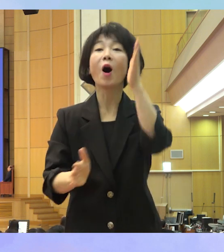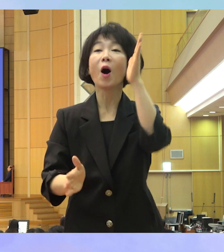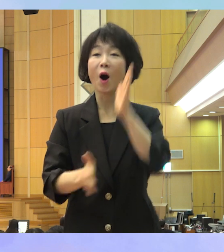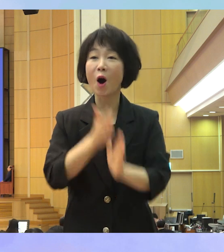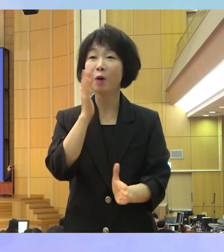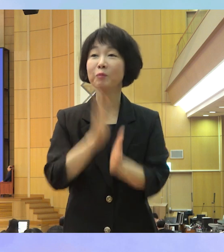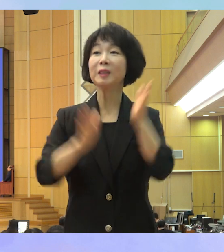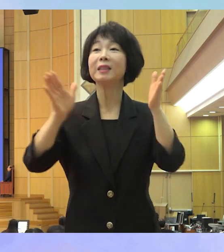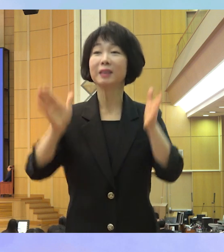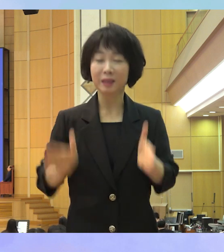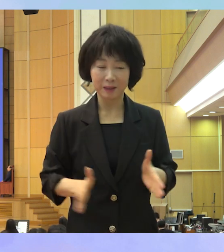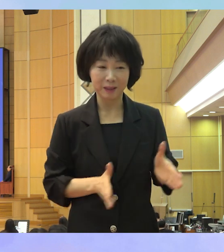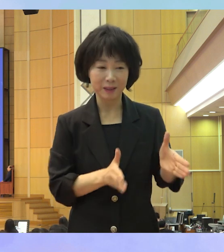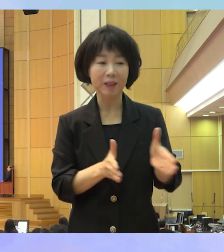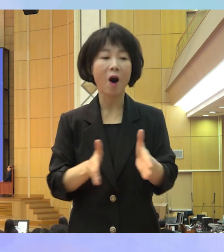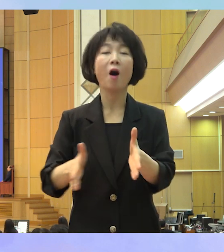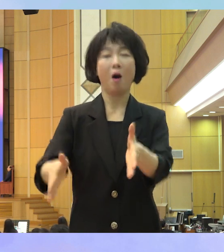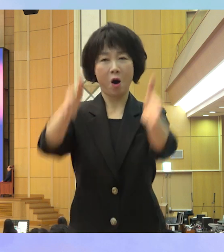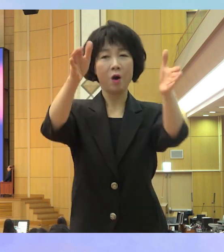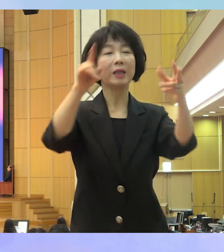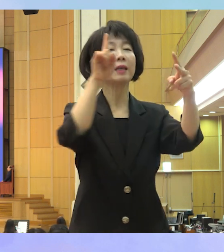사랑 없는